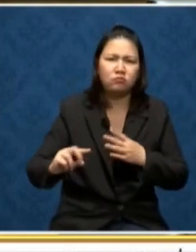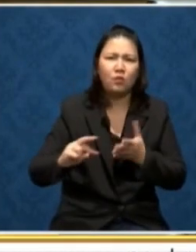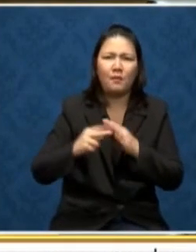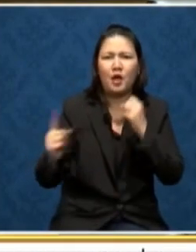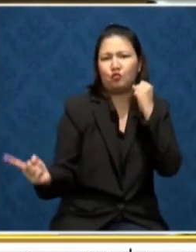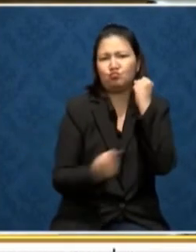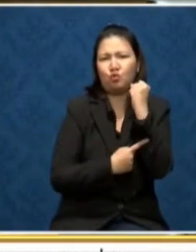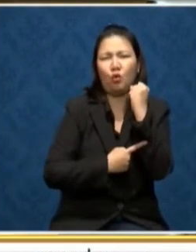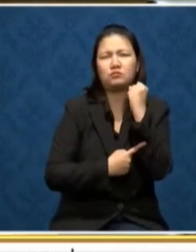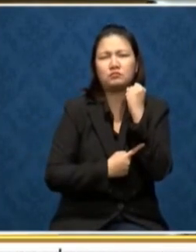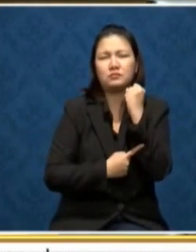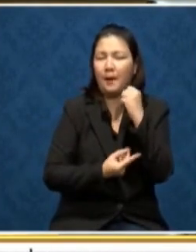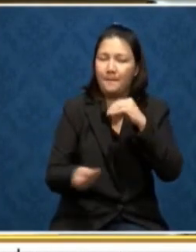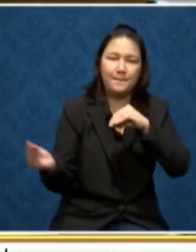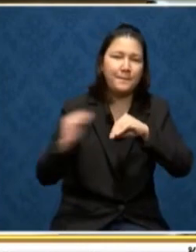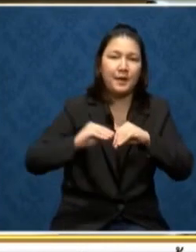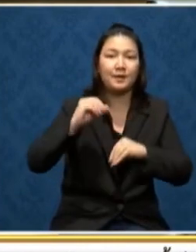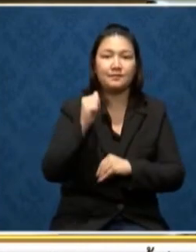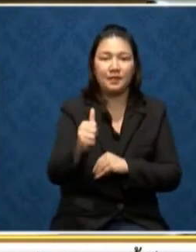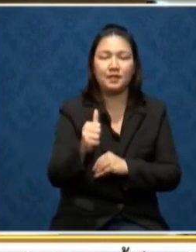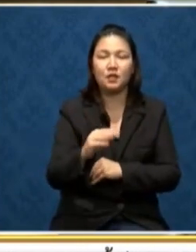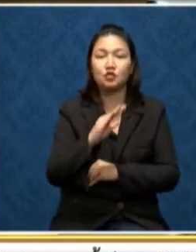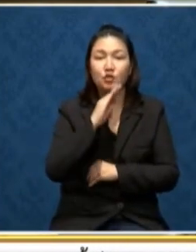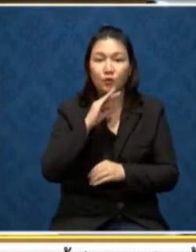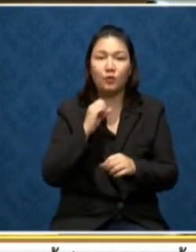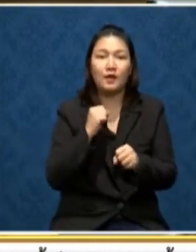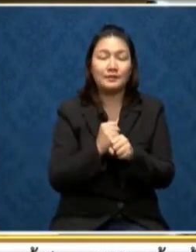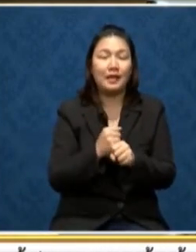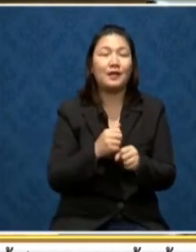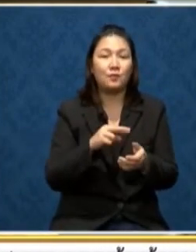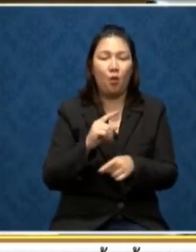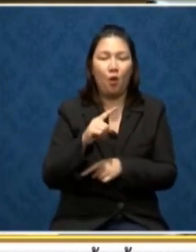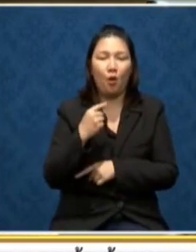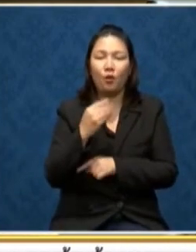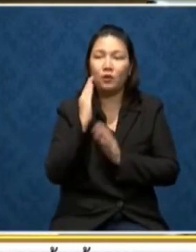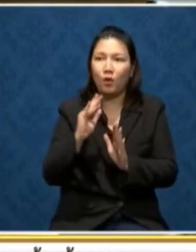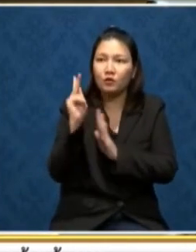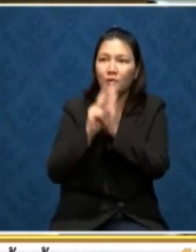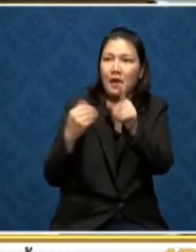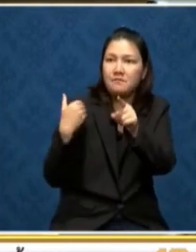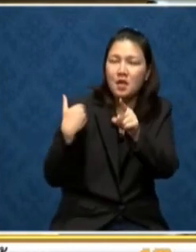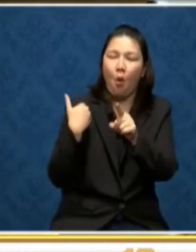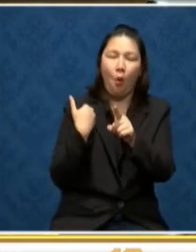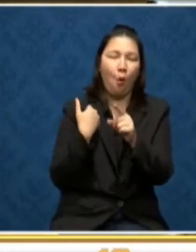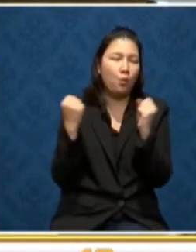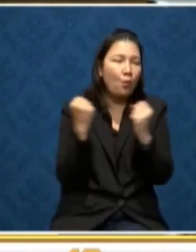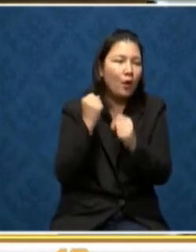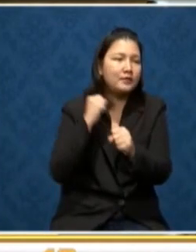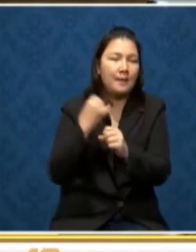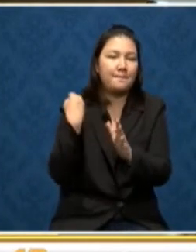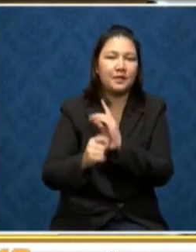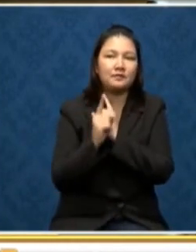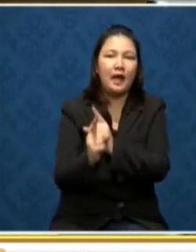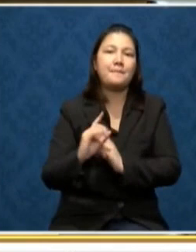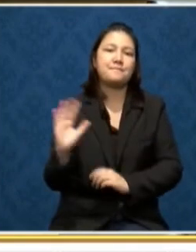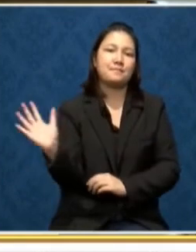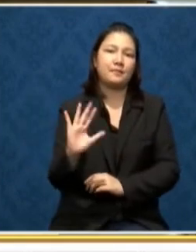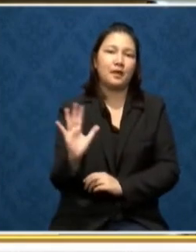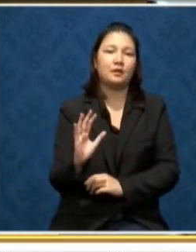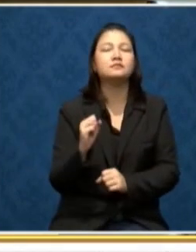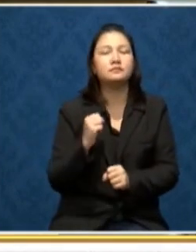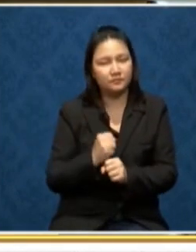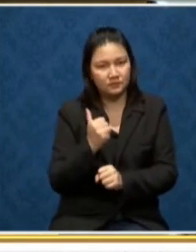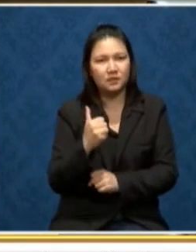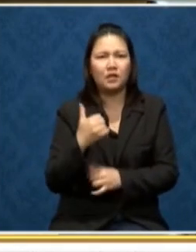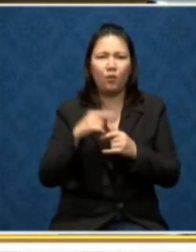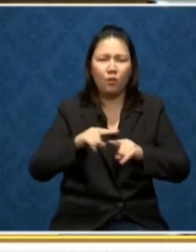อื่นที่เกี่วข้องเมื่อมีแล้ต้องไม่มใครกลากระทำผิดอีกแต่ความเป็จริงทปรากฏคือยัมีคน